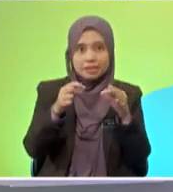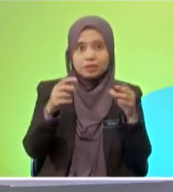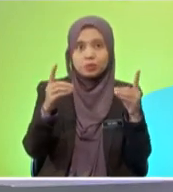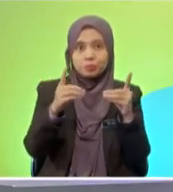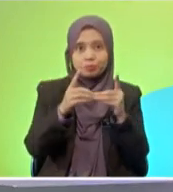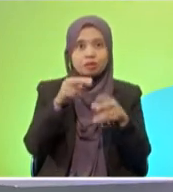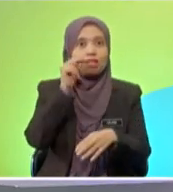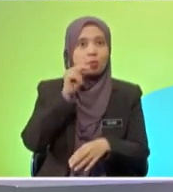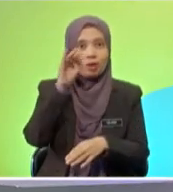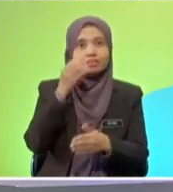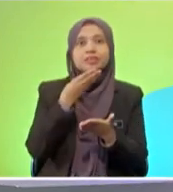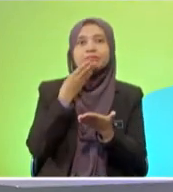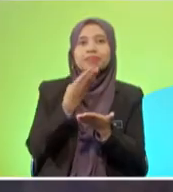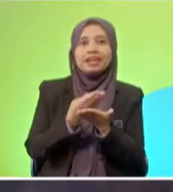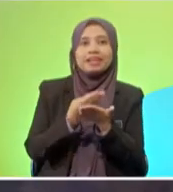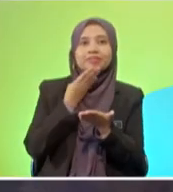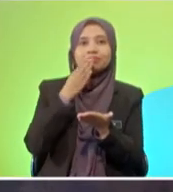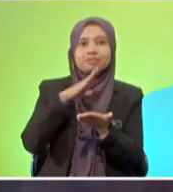yang baik budi